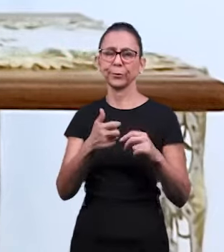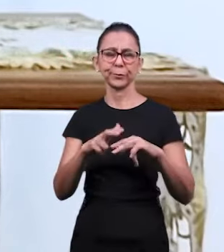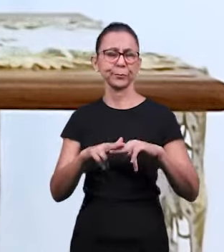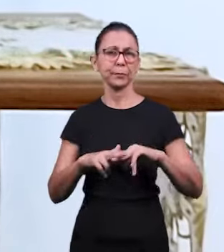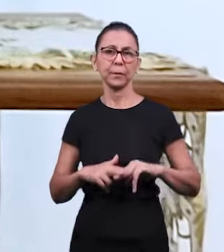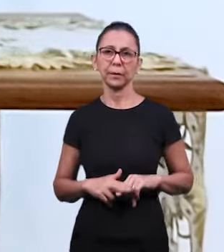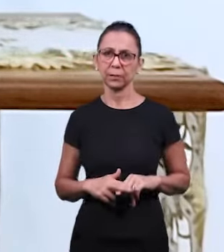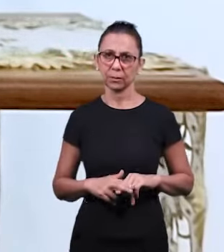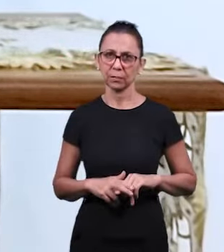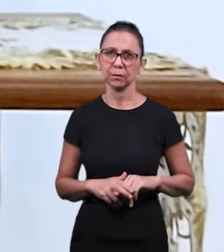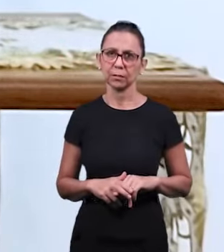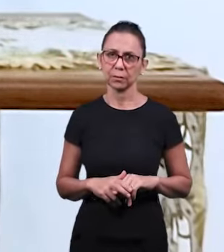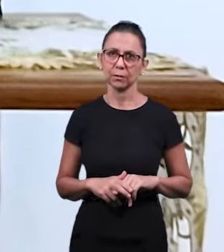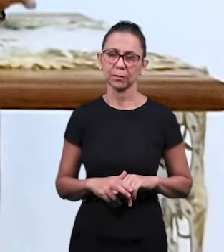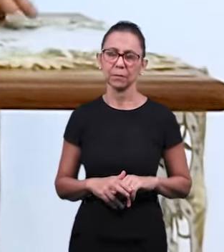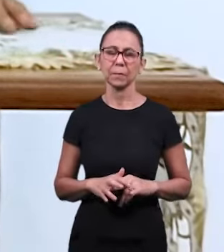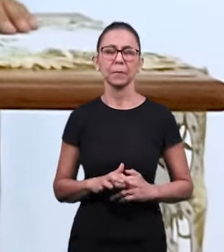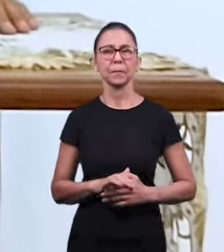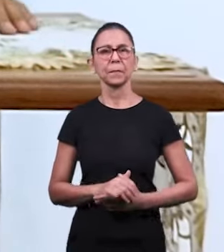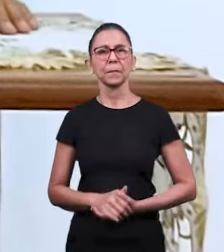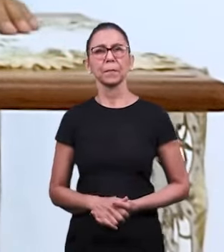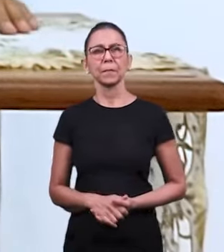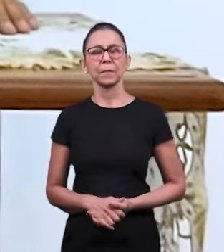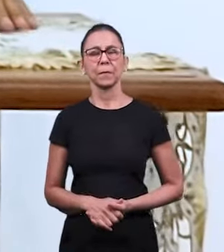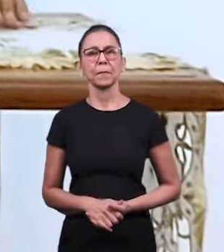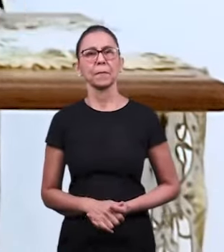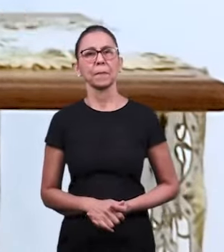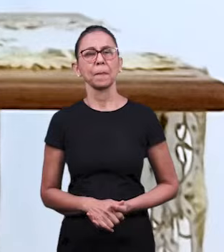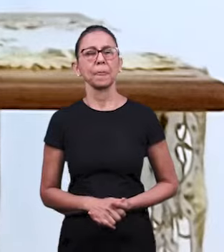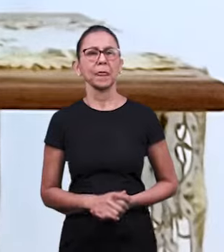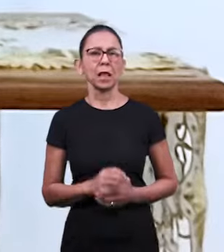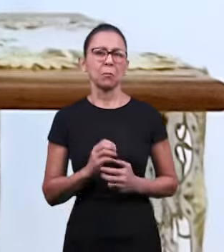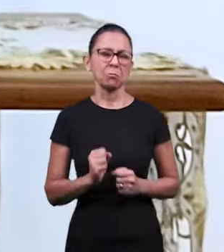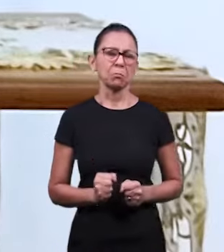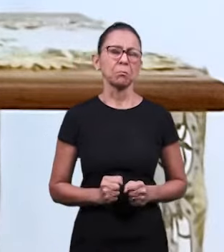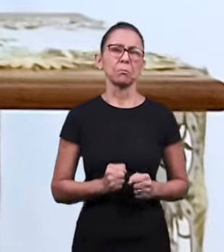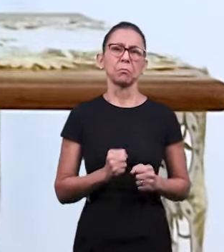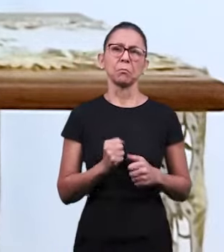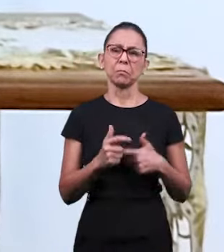сценарии, момент, обстоятельства, все было тяжкое такое.